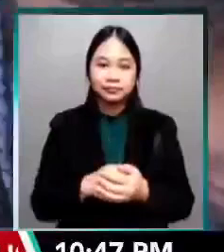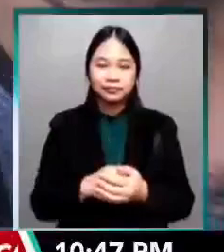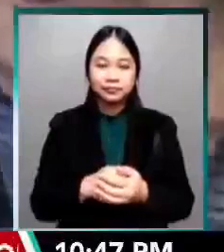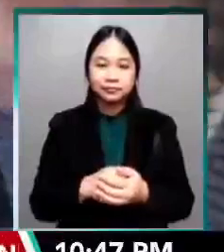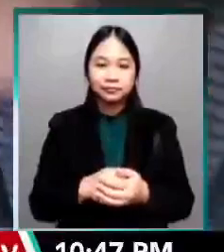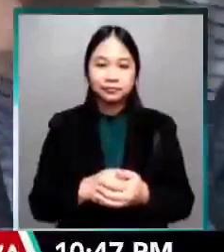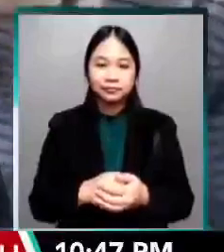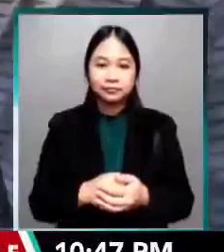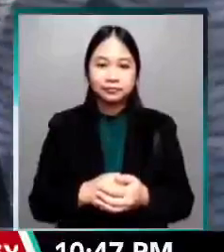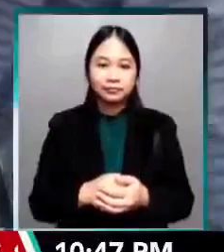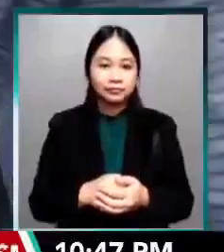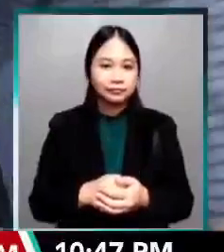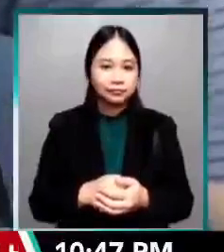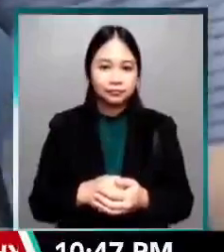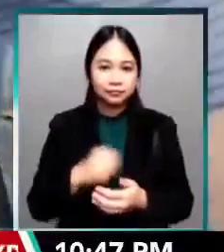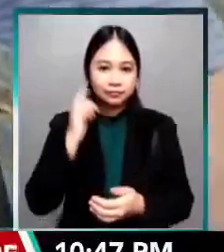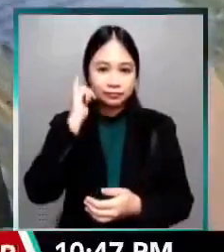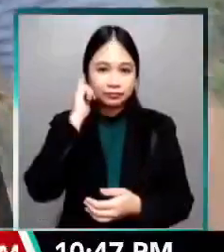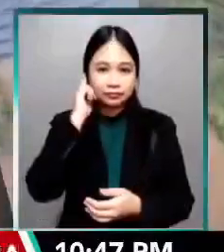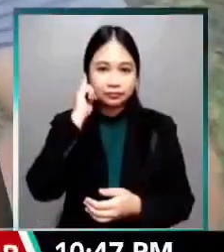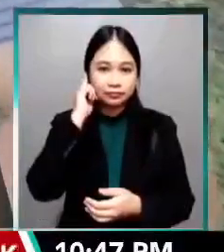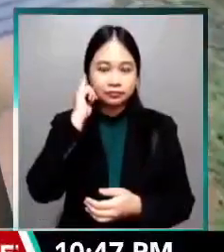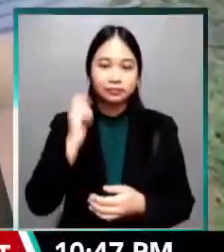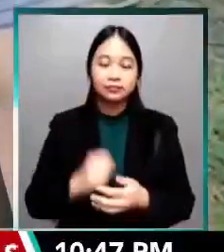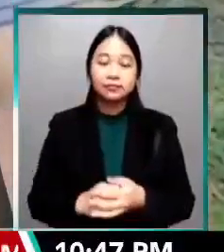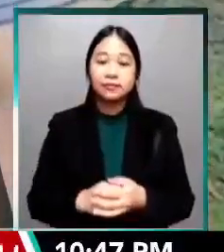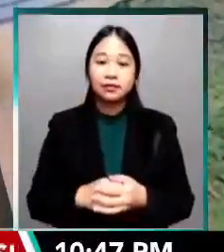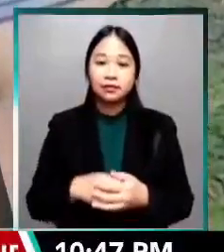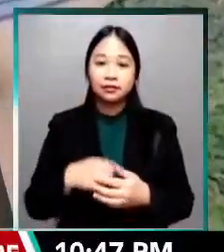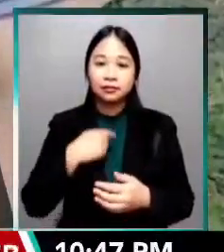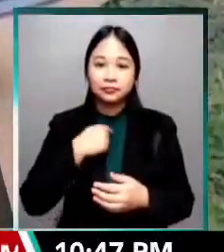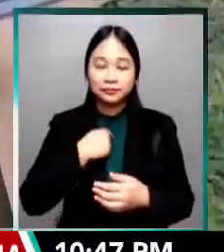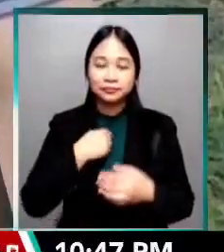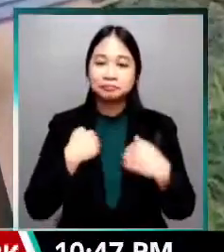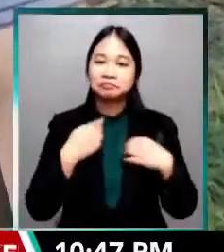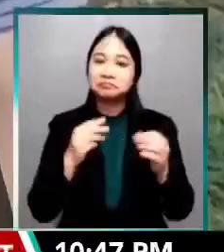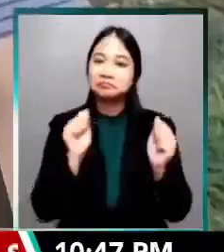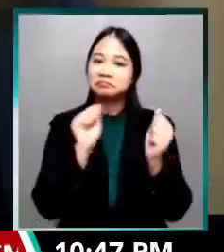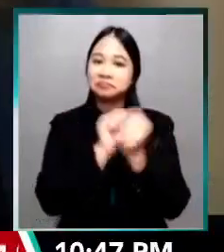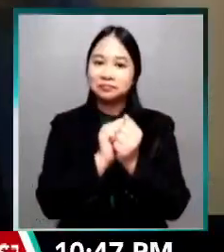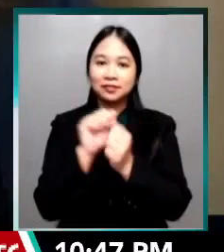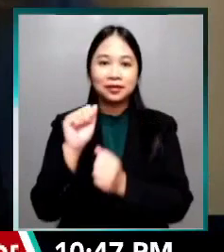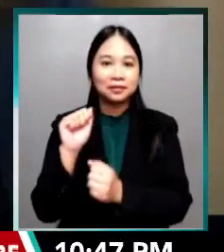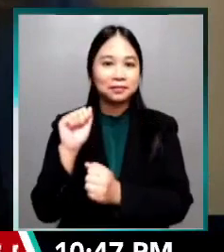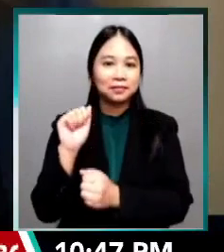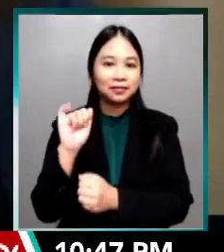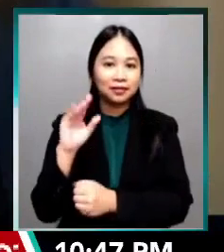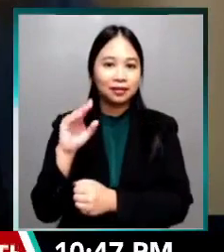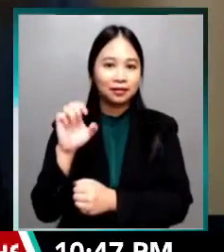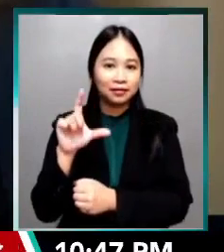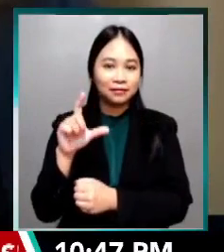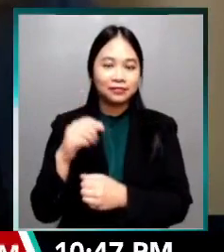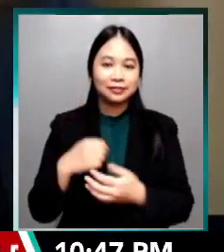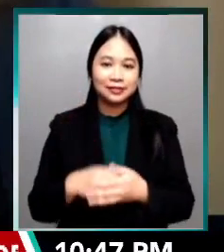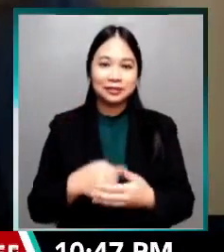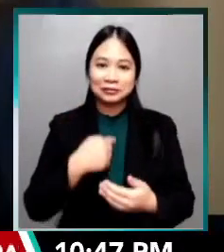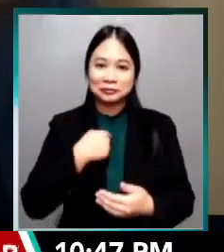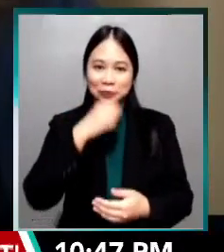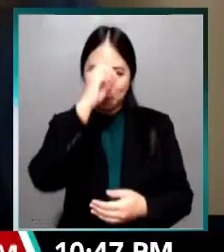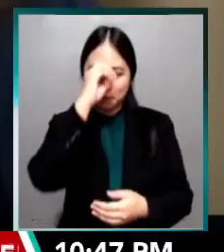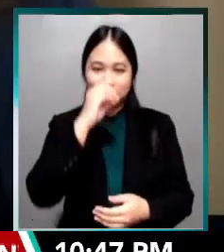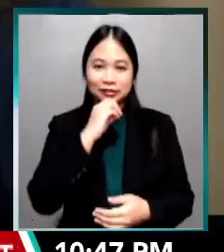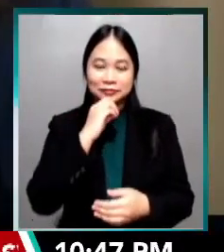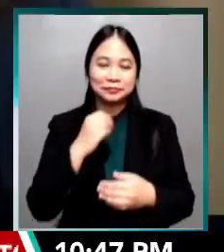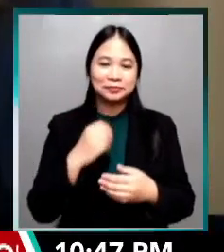na mag-asawa. Sa mama po ako kaila Ma'am Aisel, pinampun po ako nung mami niya. Tapos tinanong po ako kung gusto